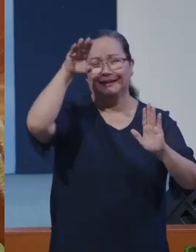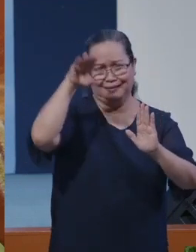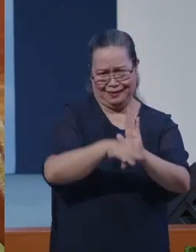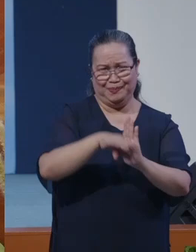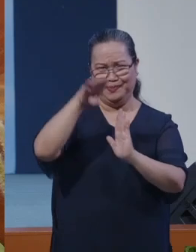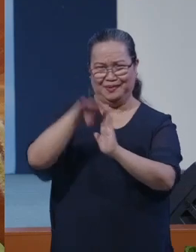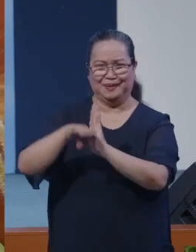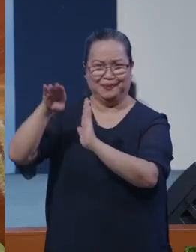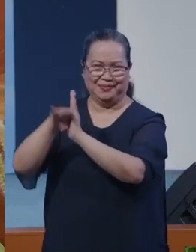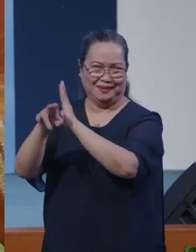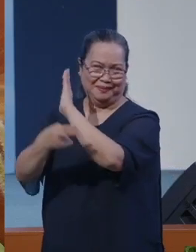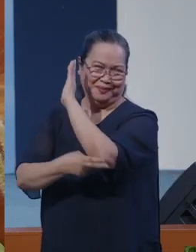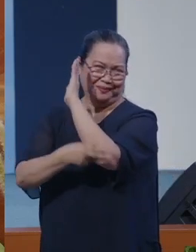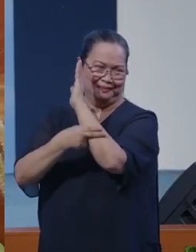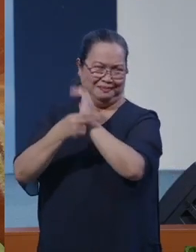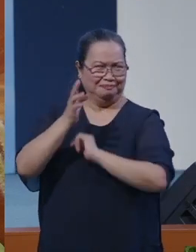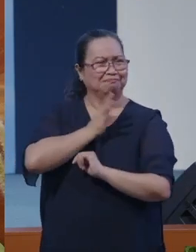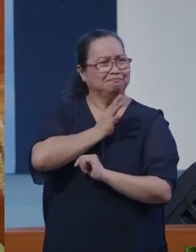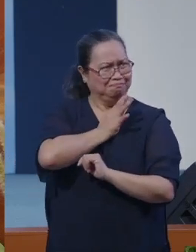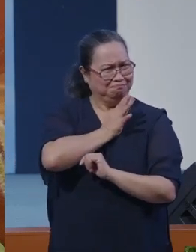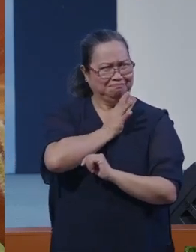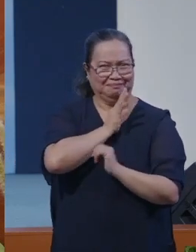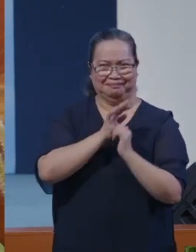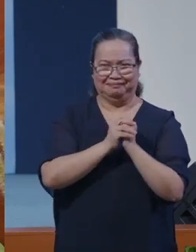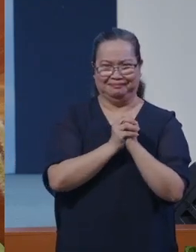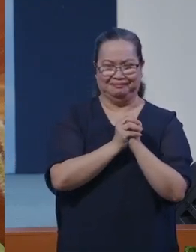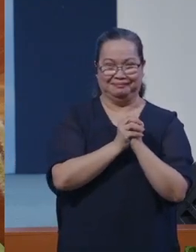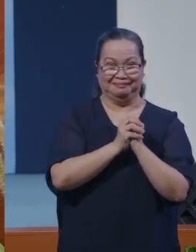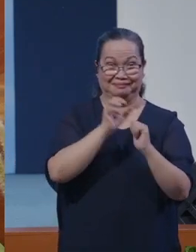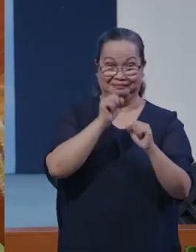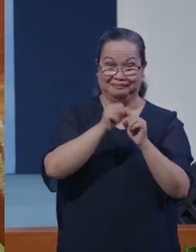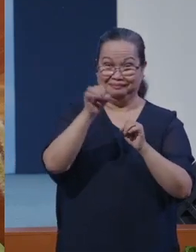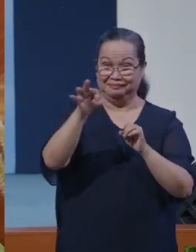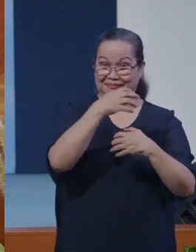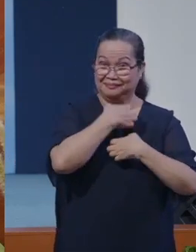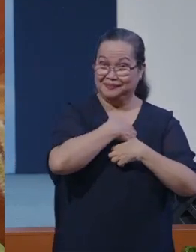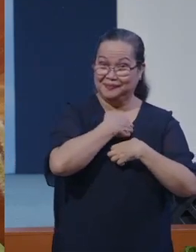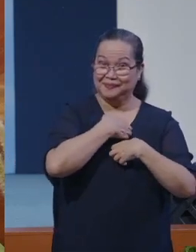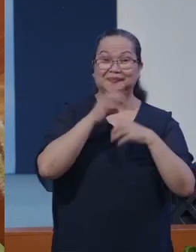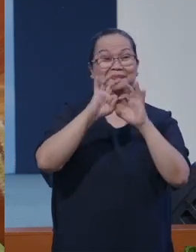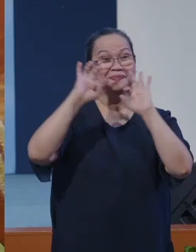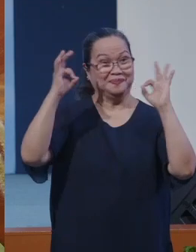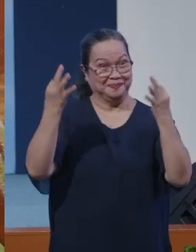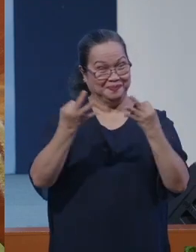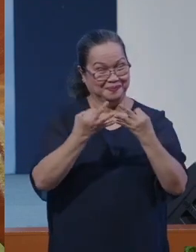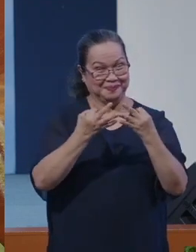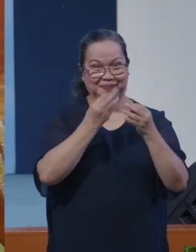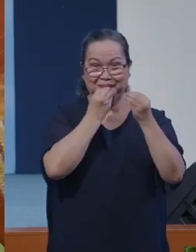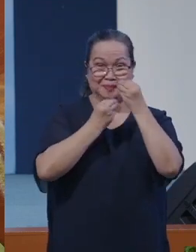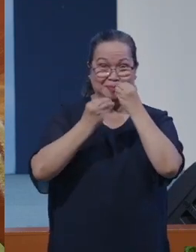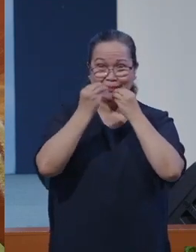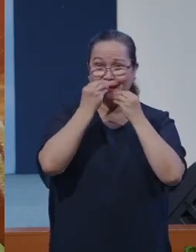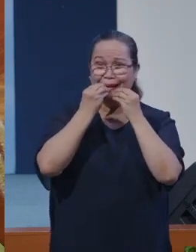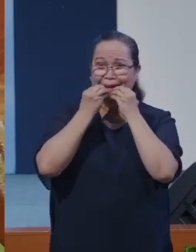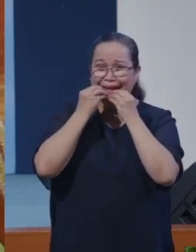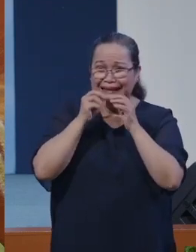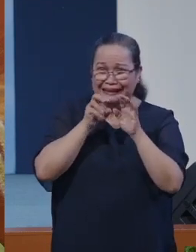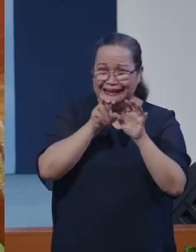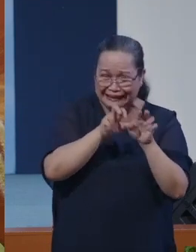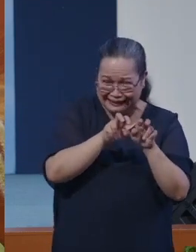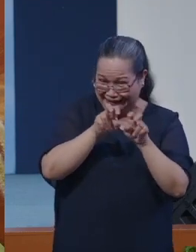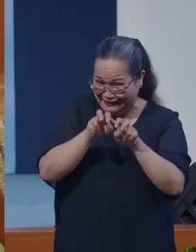mga hotel doon, maayos naman. No? So, nag-enjoy po kami. Kami po ay nag-food crawl. Alam niyo yung tawag